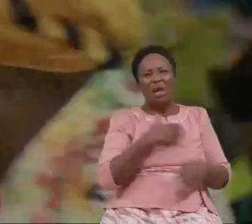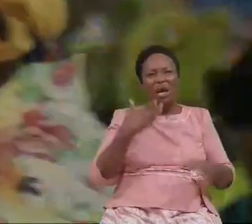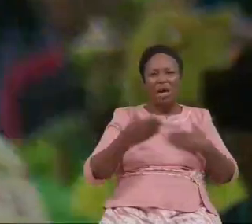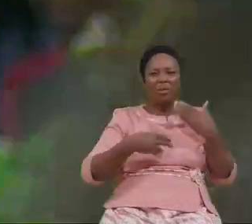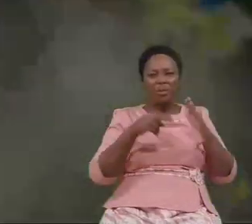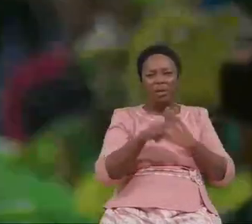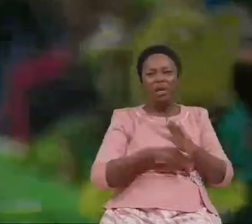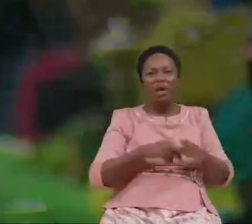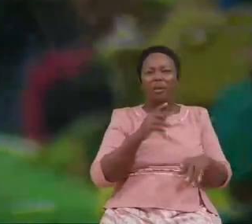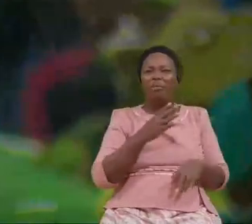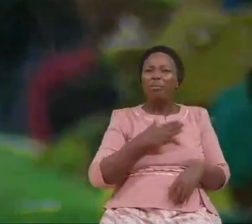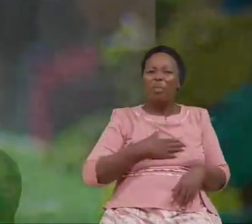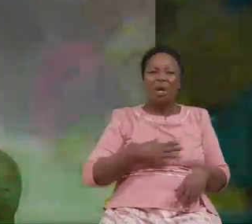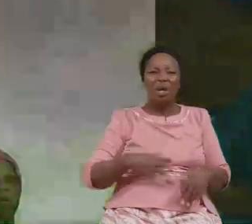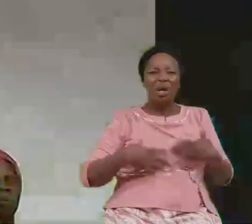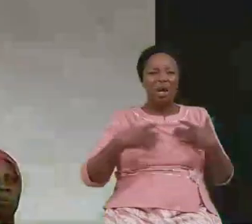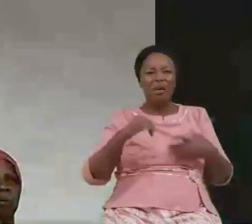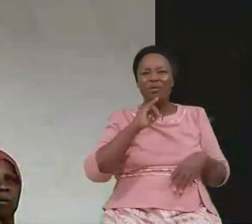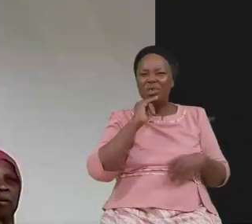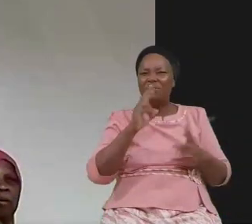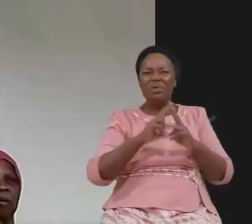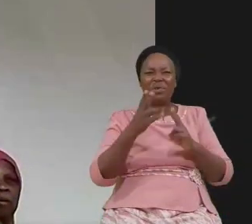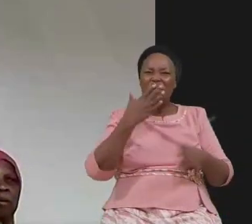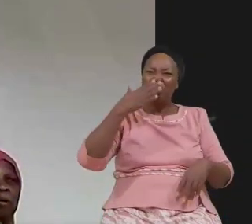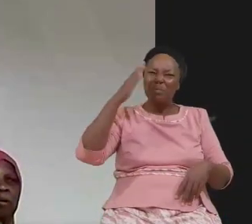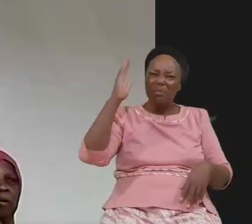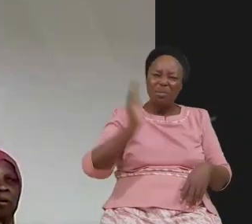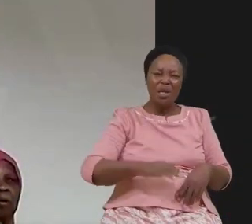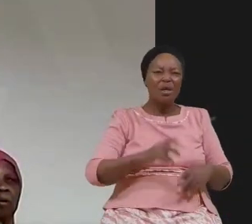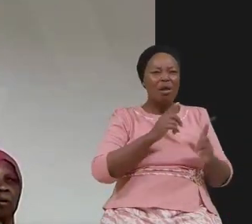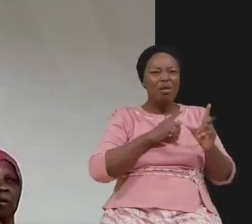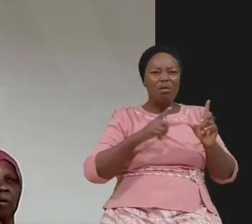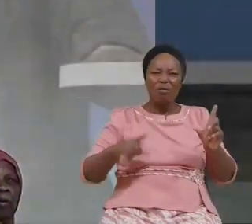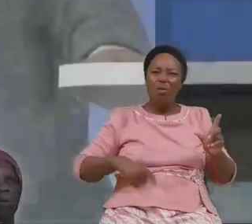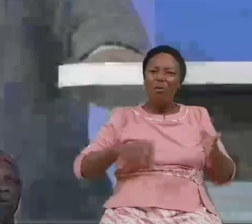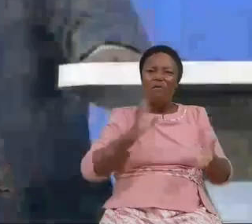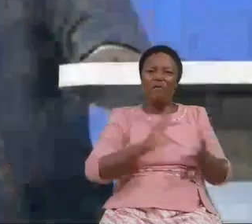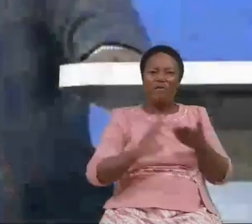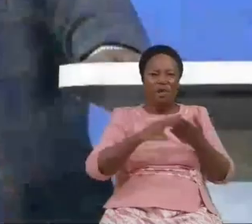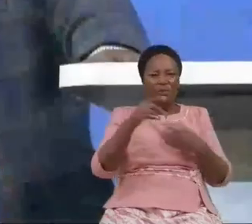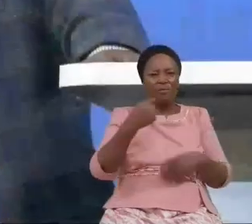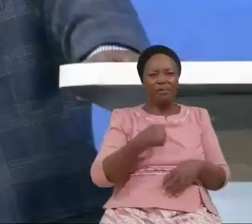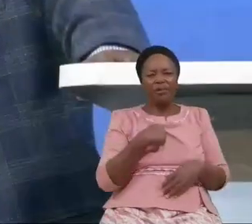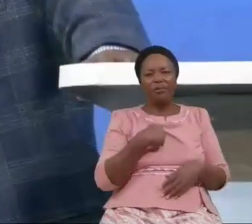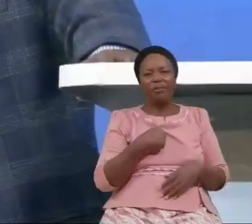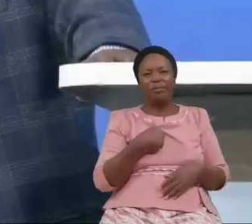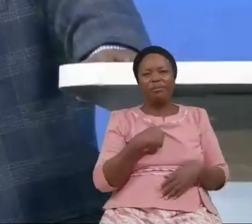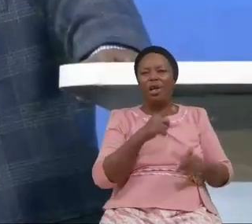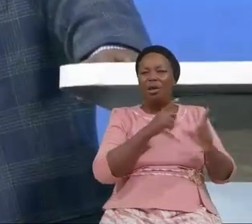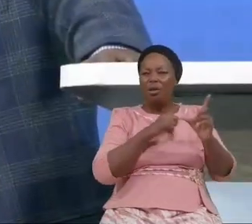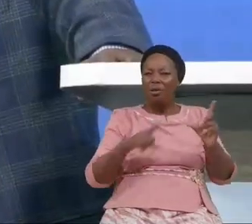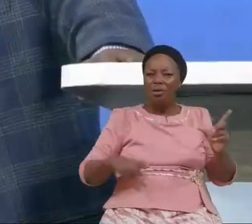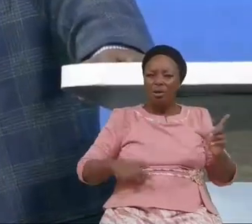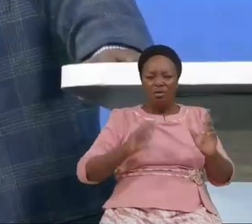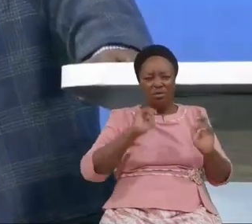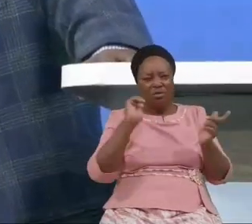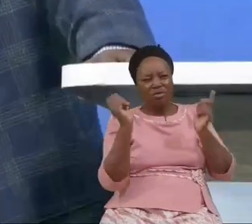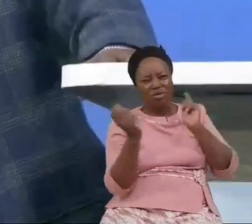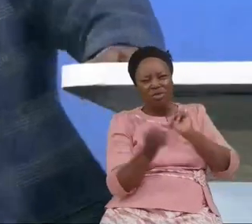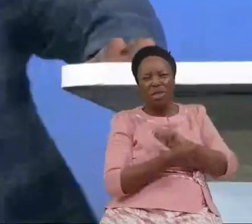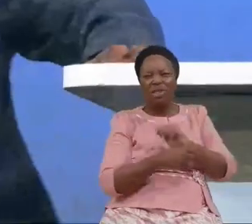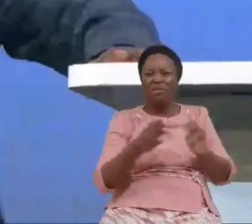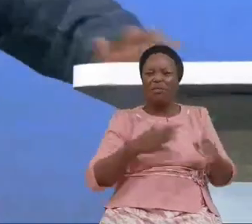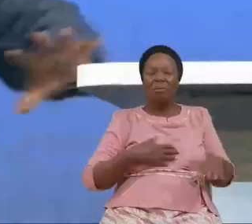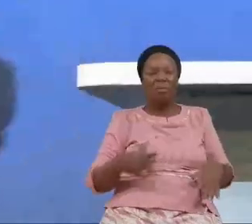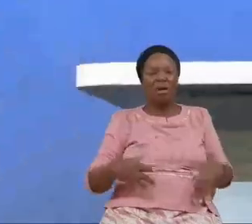ma vie est mauvaise c'est un pardon moi Seigneur change ma vie